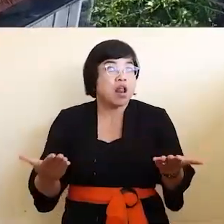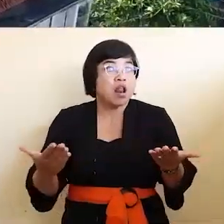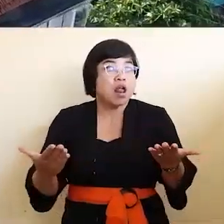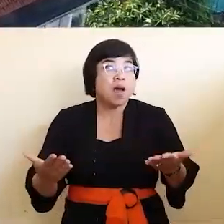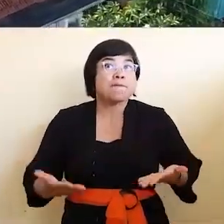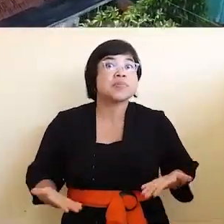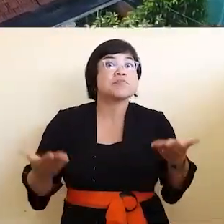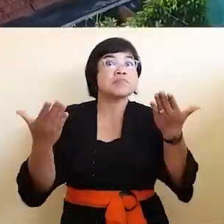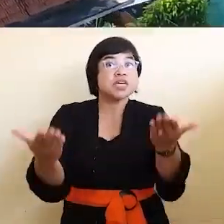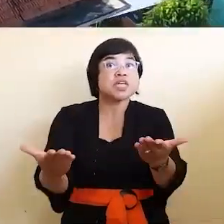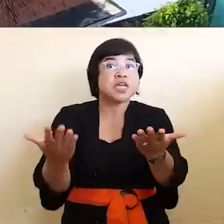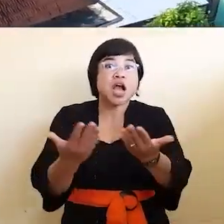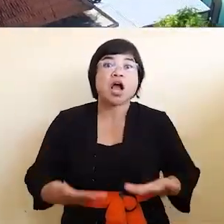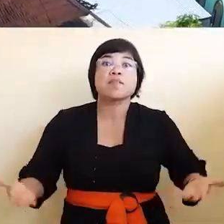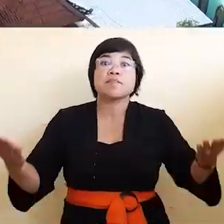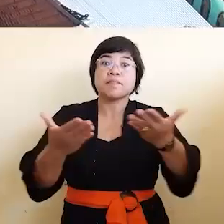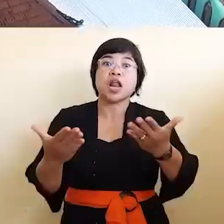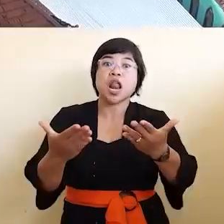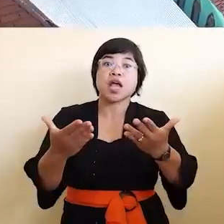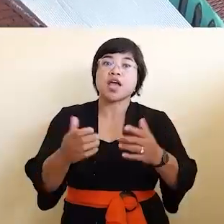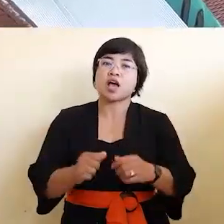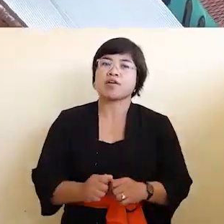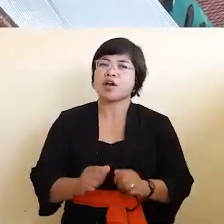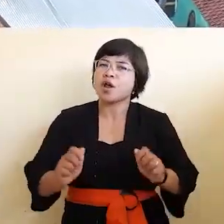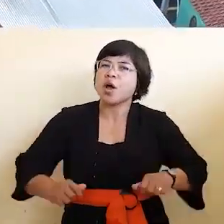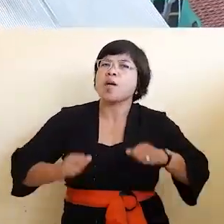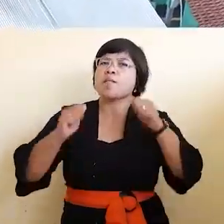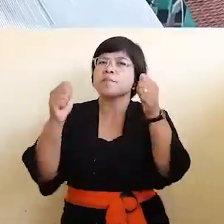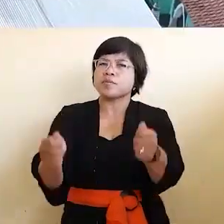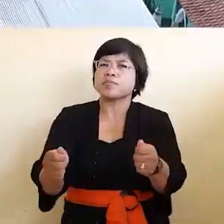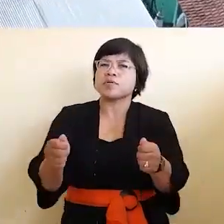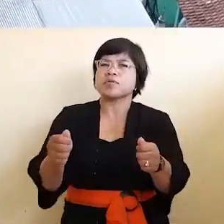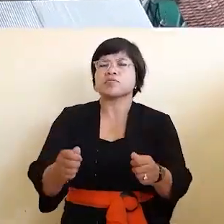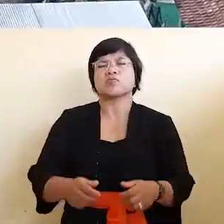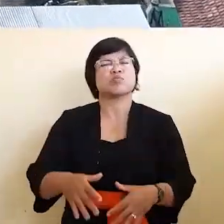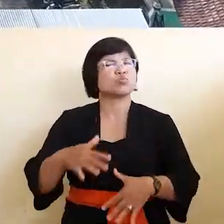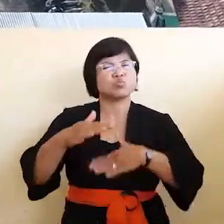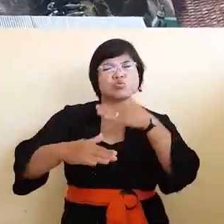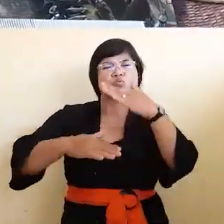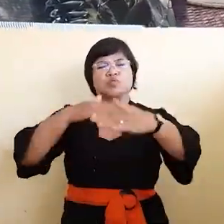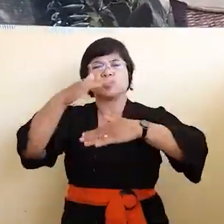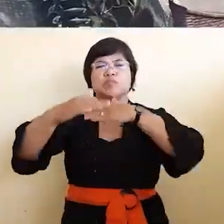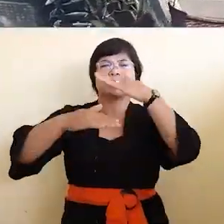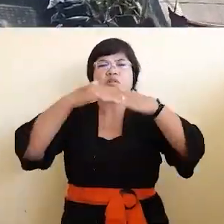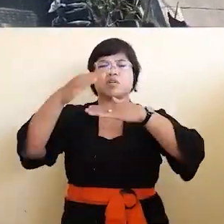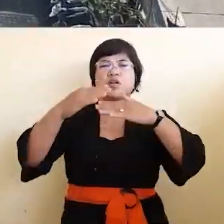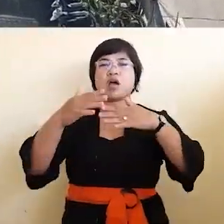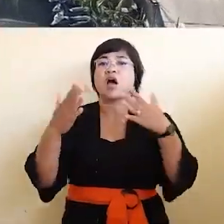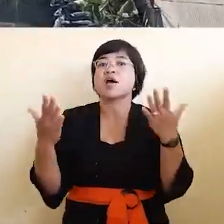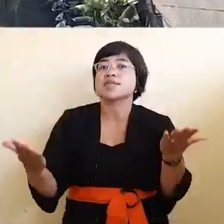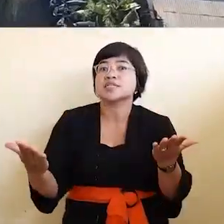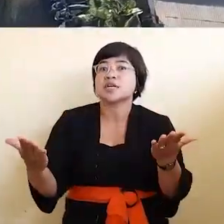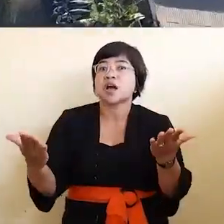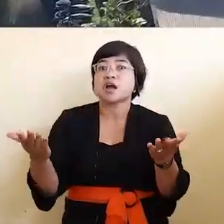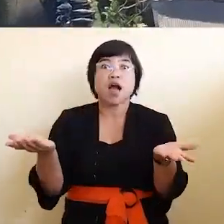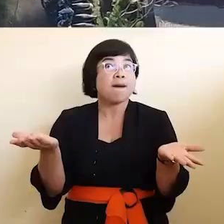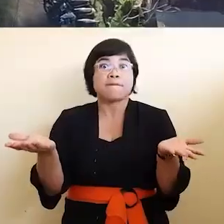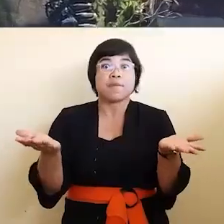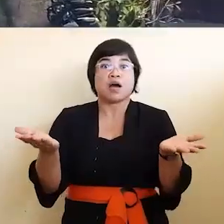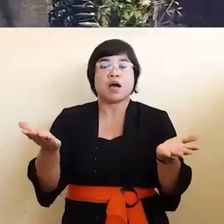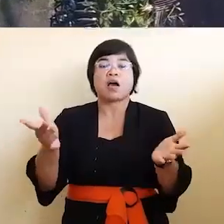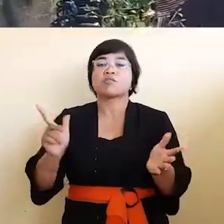memberikan pelayanan publik, Kantor Kementerian Agama Kabupaten Bangli terus berbenah dengan mengamalkan Weda